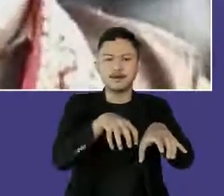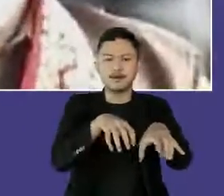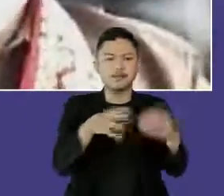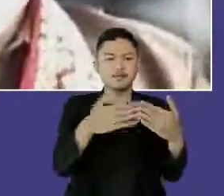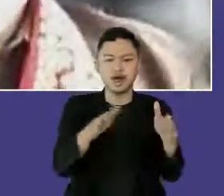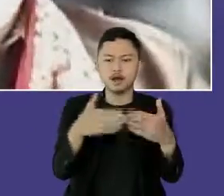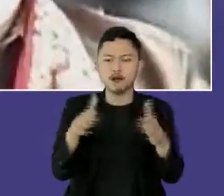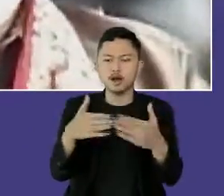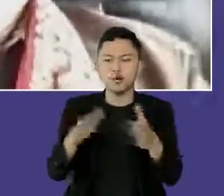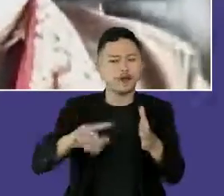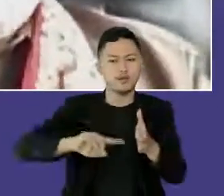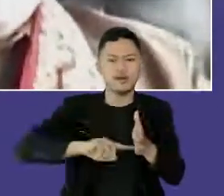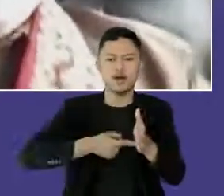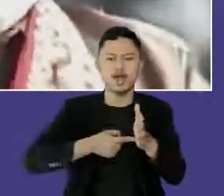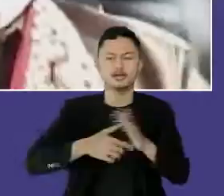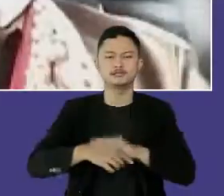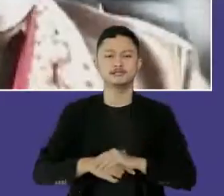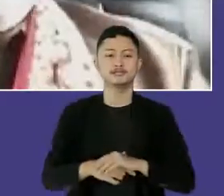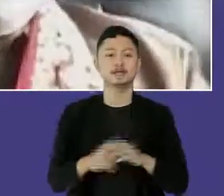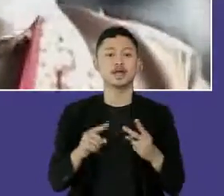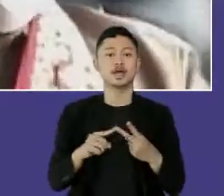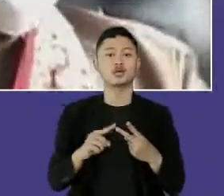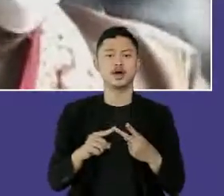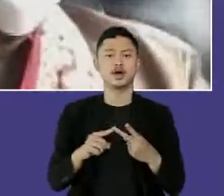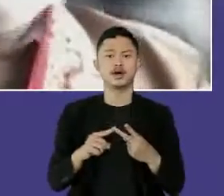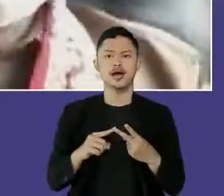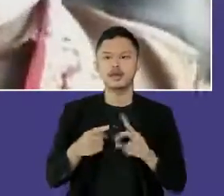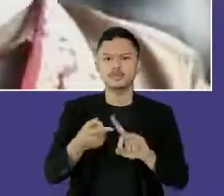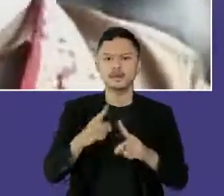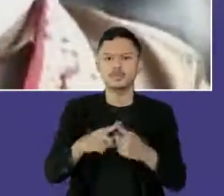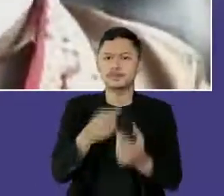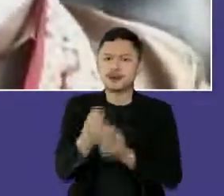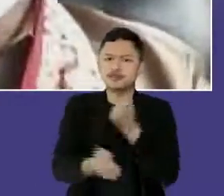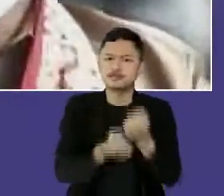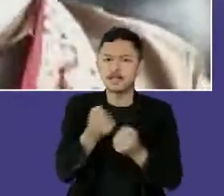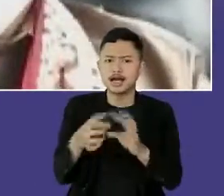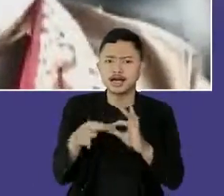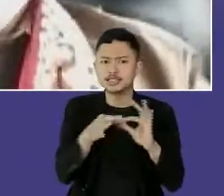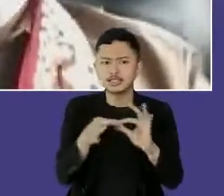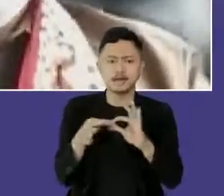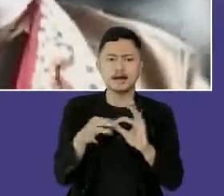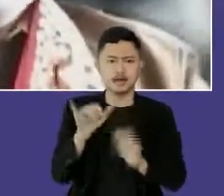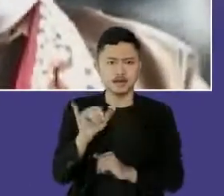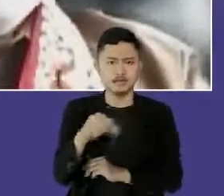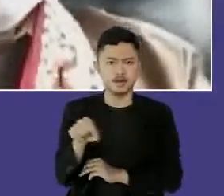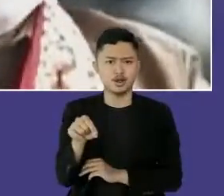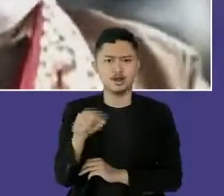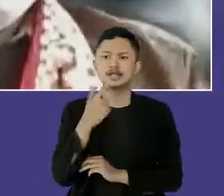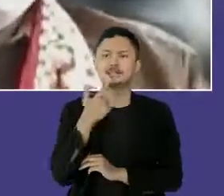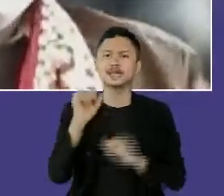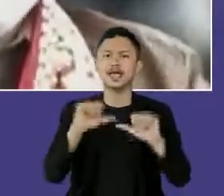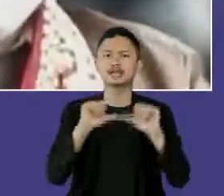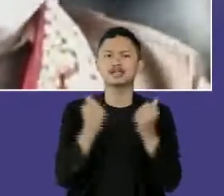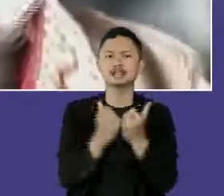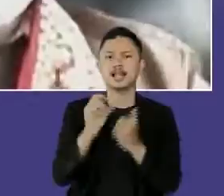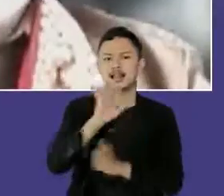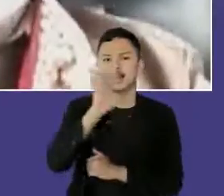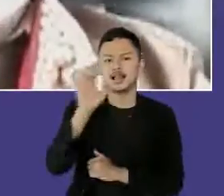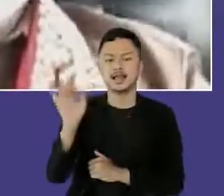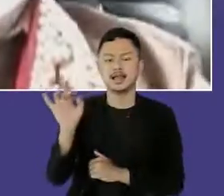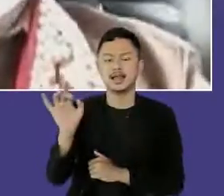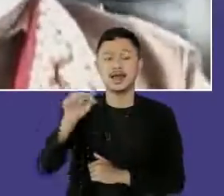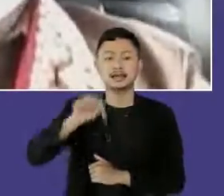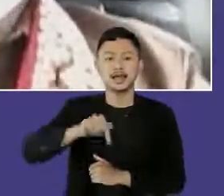mulai dibuka dan kemudian kerjasama dengan teman-teman pengusaha, asosiasi, dan sebagainya. Ini Pak